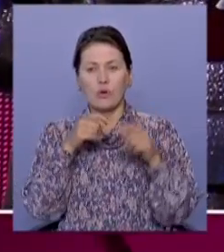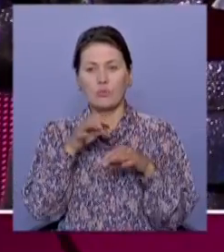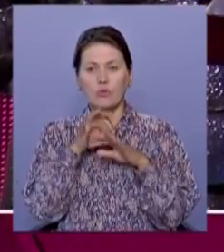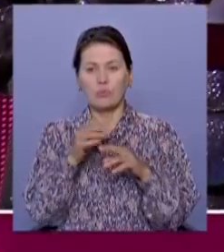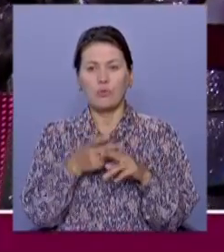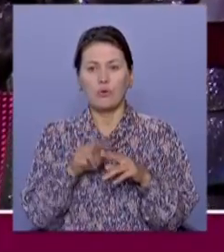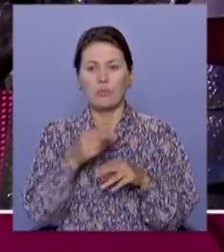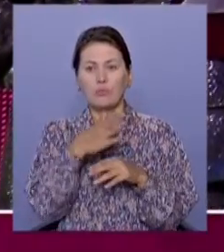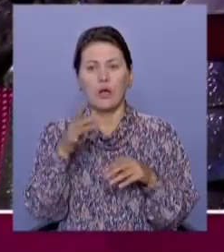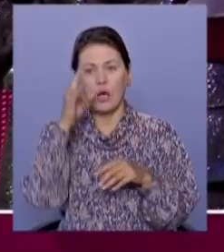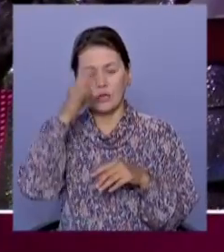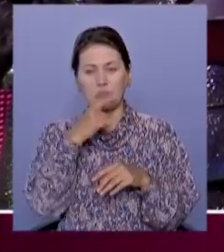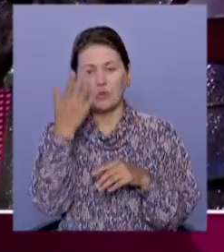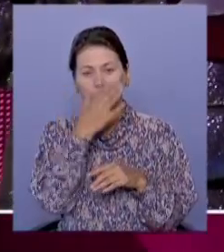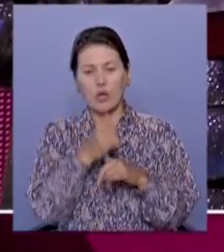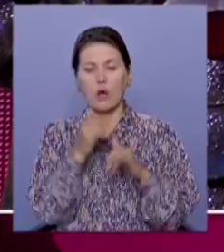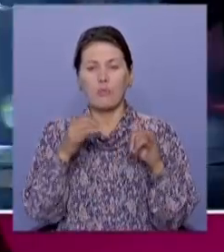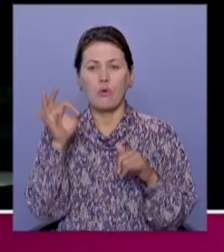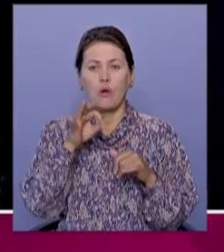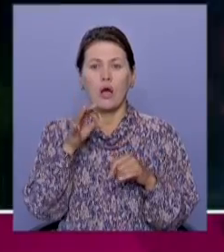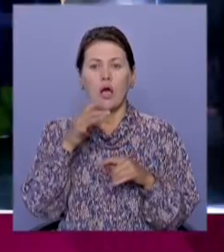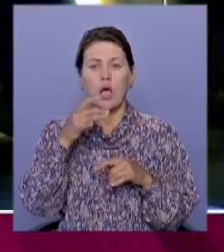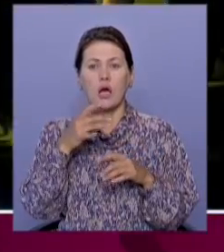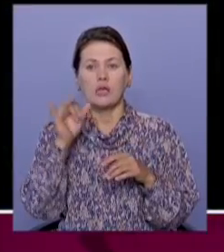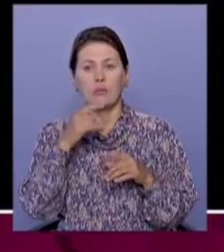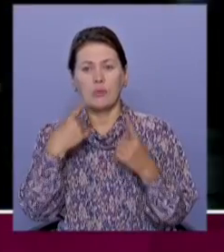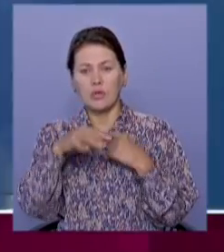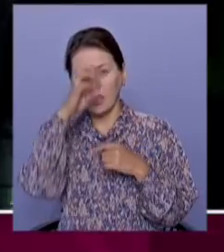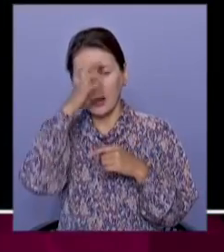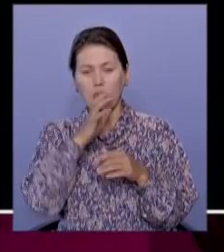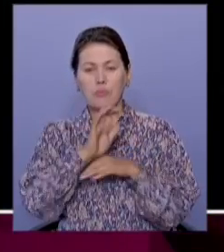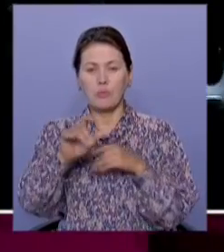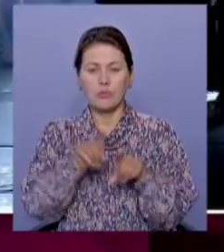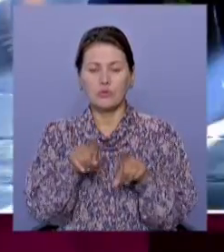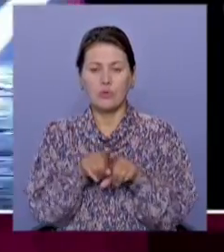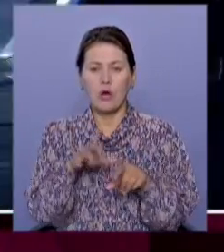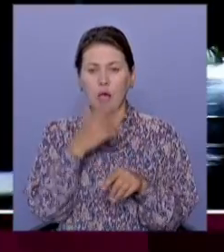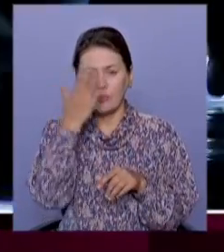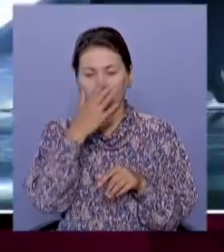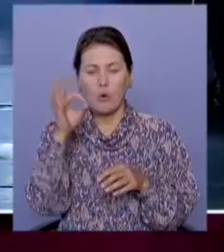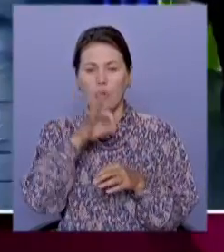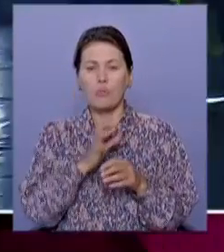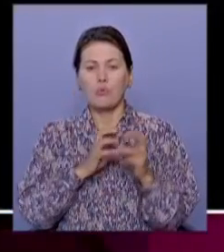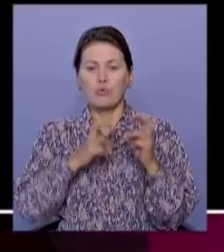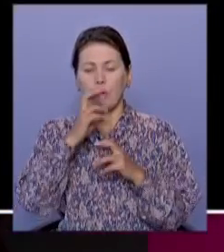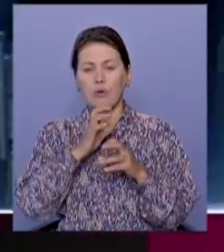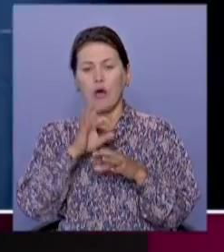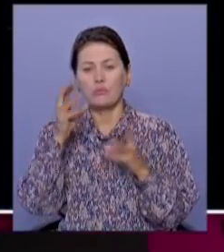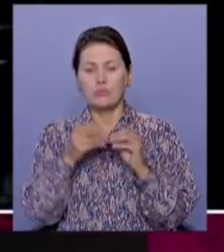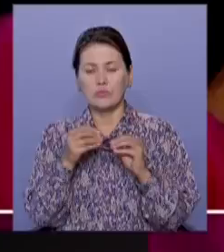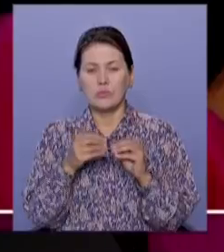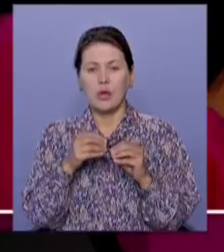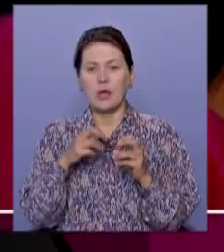өткізілді. Онда отандық киноның даму келешегі, картинаны басқа елдерге экспорттау, жалпы кино өндіріс мәселелері,